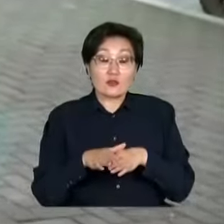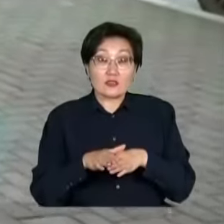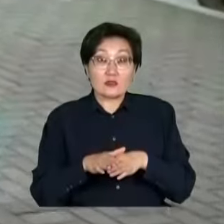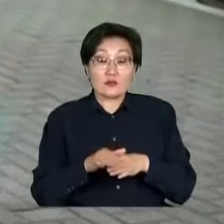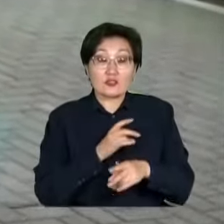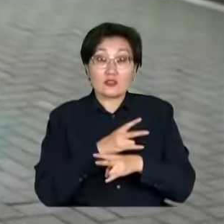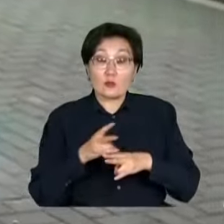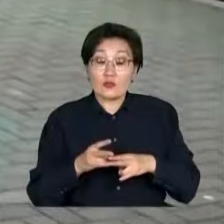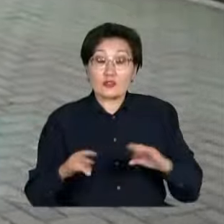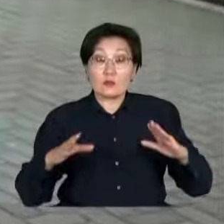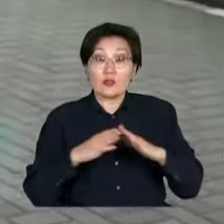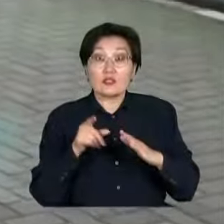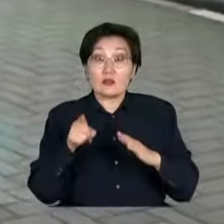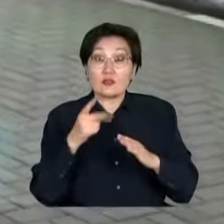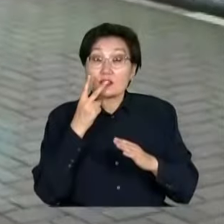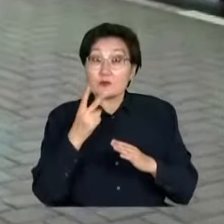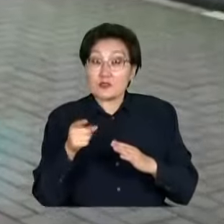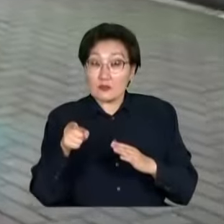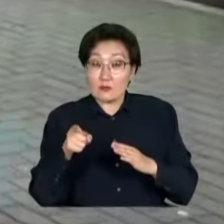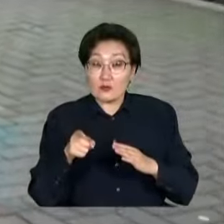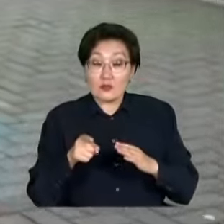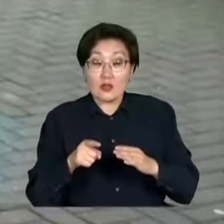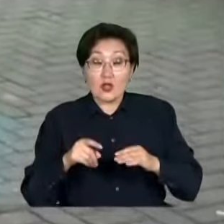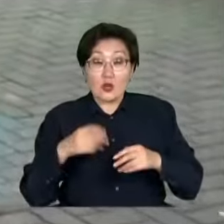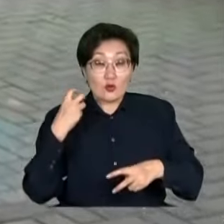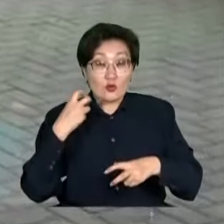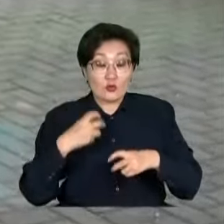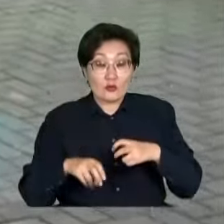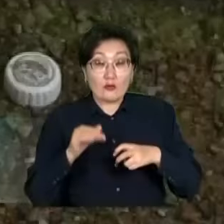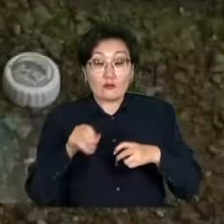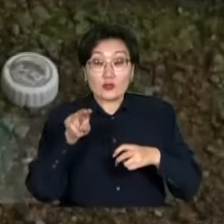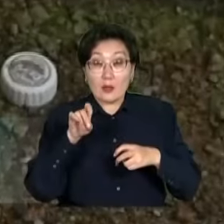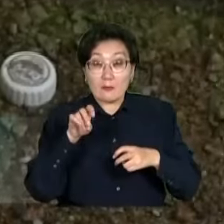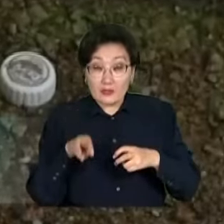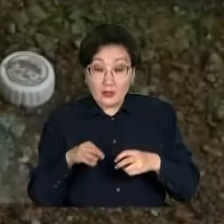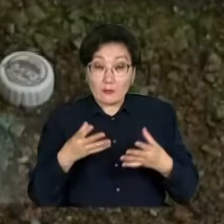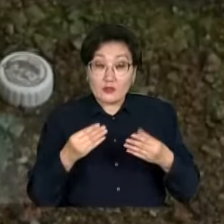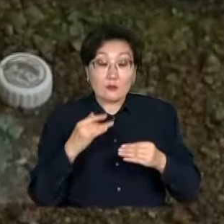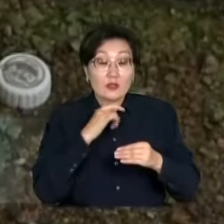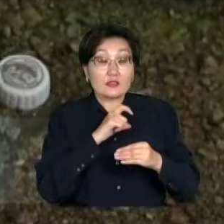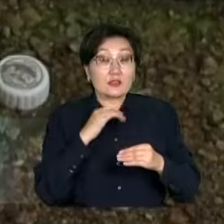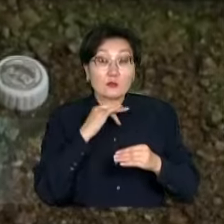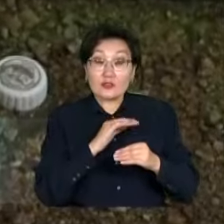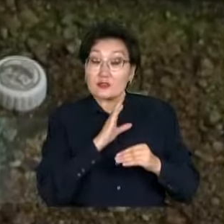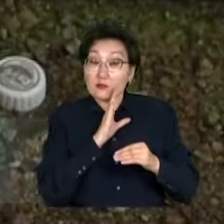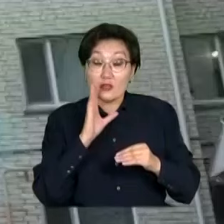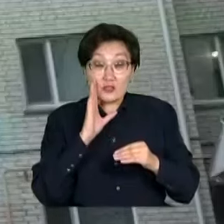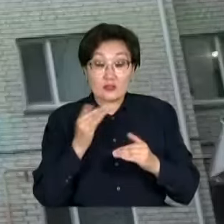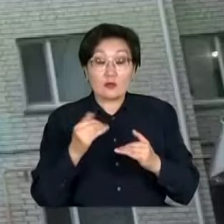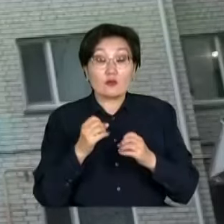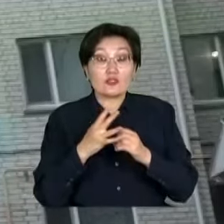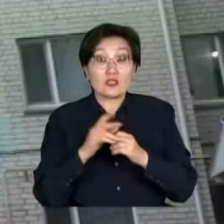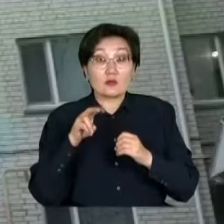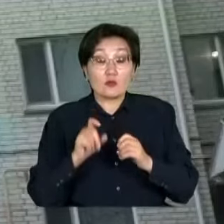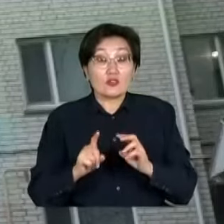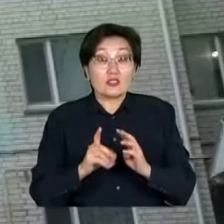дома. В основном вот здесь еще, гляньте, прям рушится фундамент от этой плесени. Многодетная мать Регина Жамангереева 15